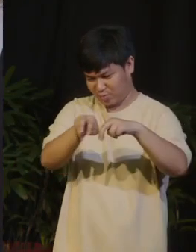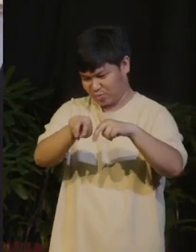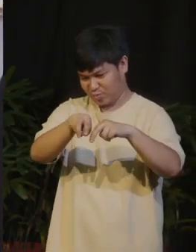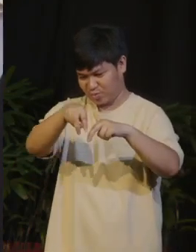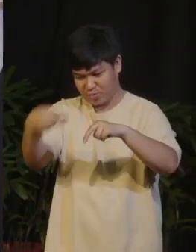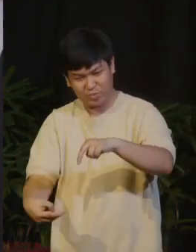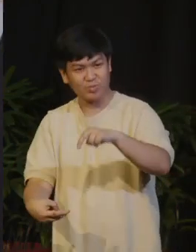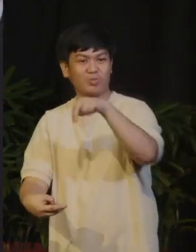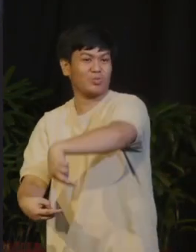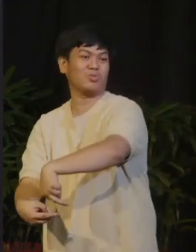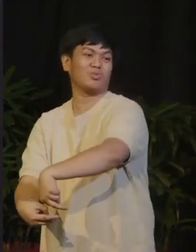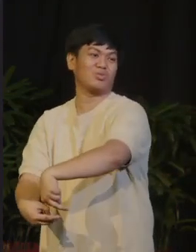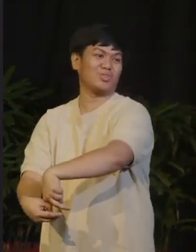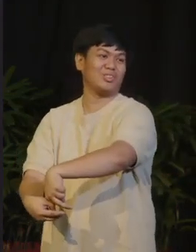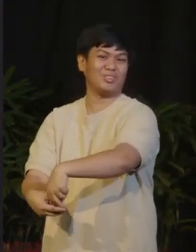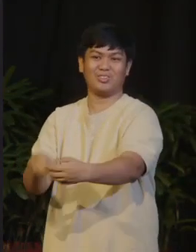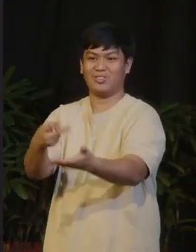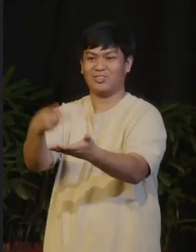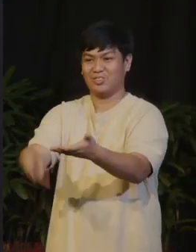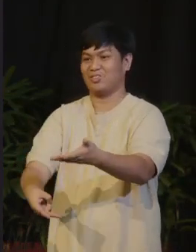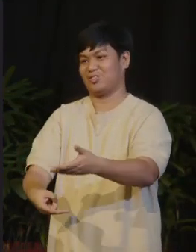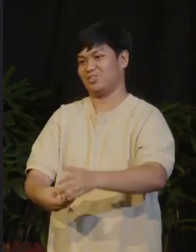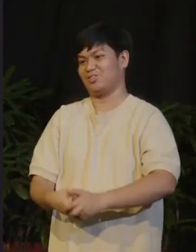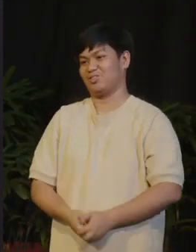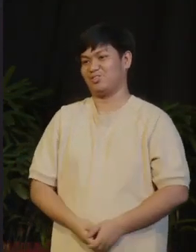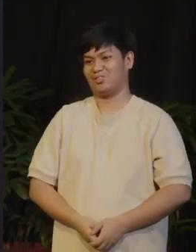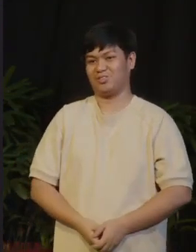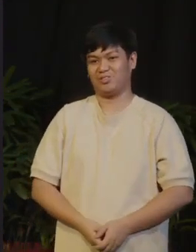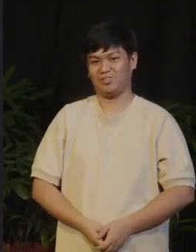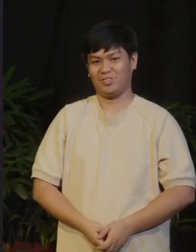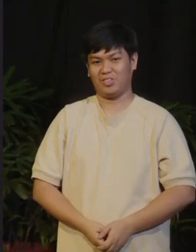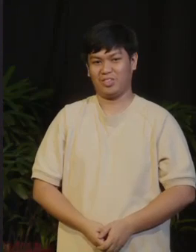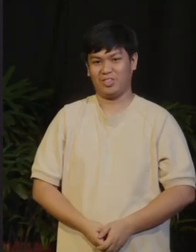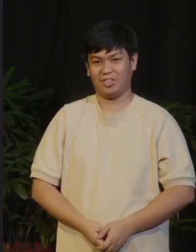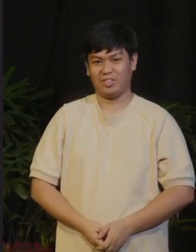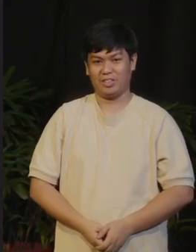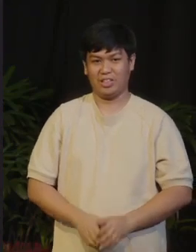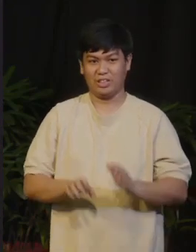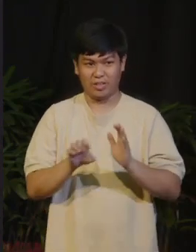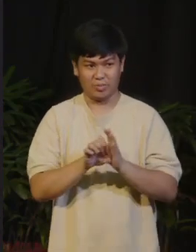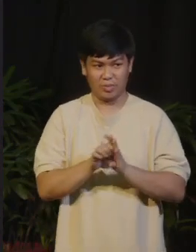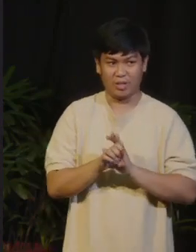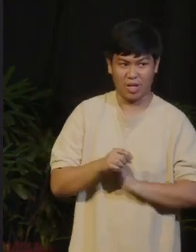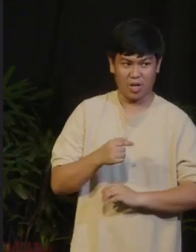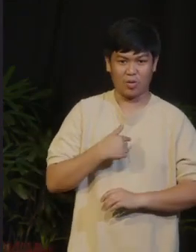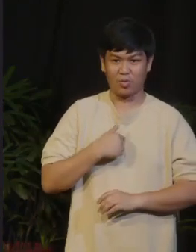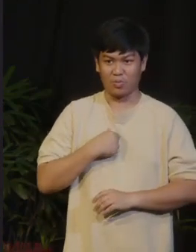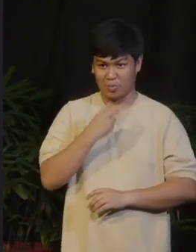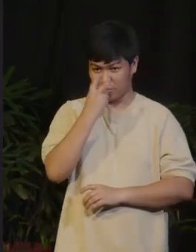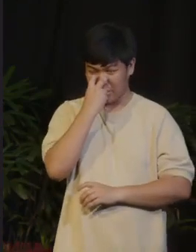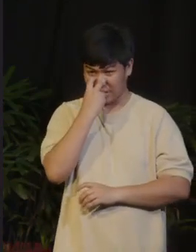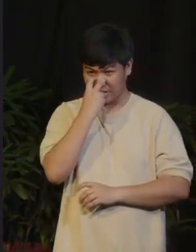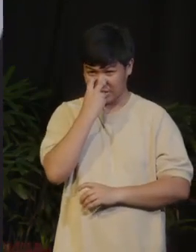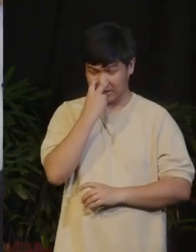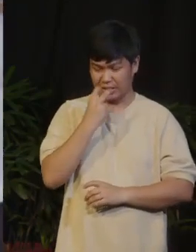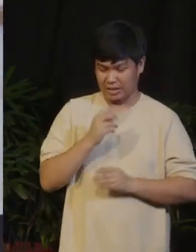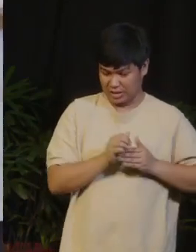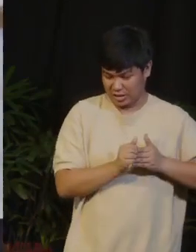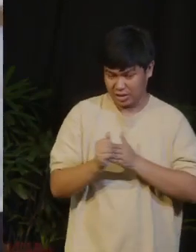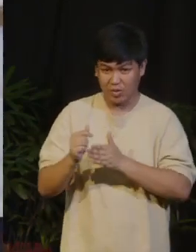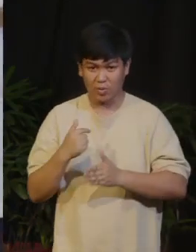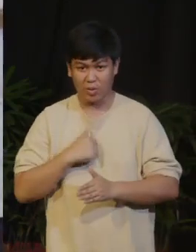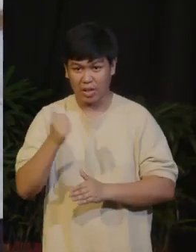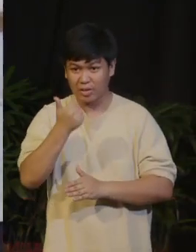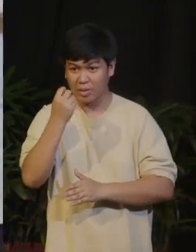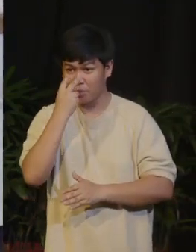pwedeng akain ng bulag. No? Sapagkat pareho silang madadapa. Pareho silang mahuhulog. Ang